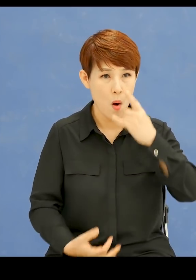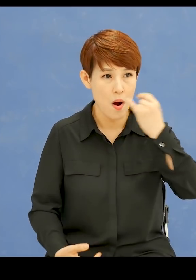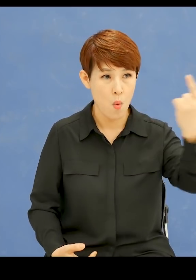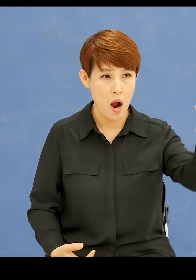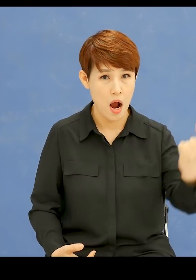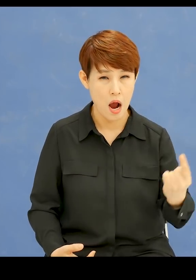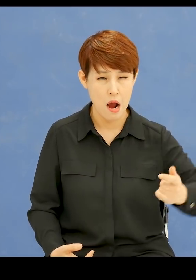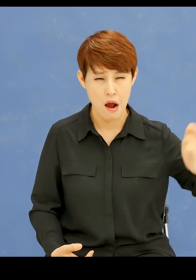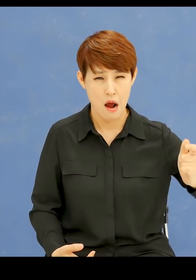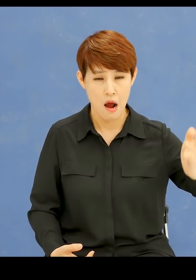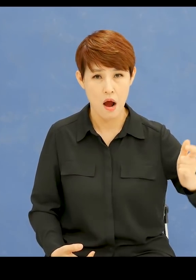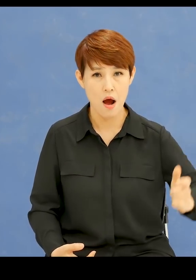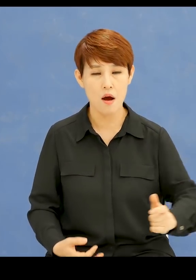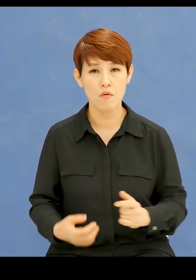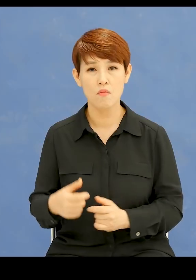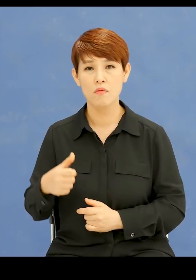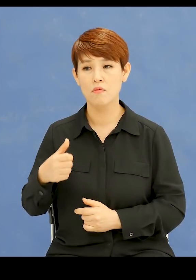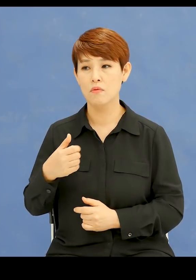있는 거예요.